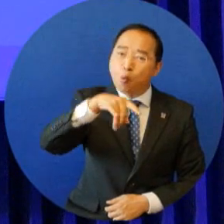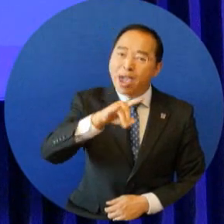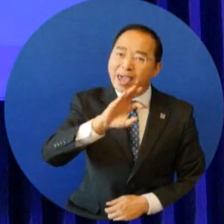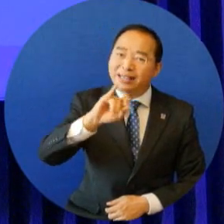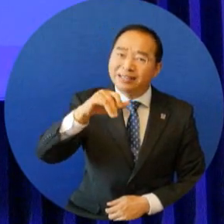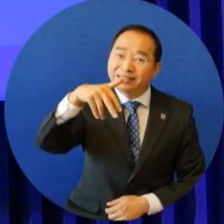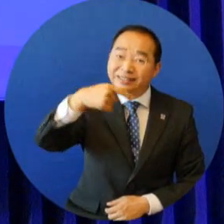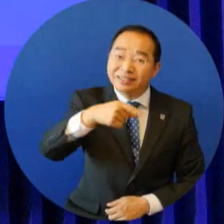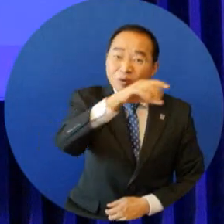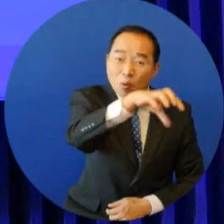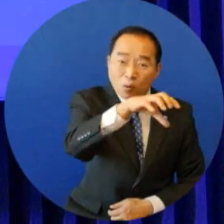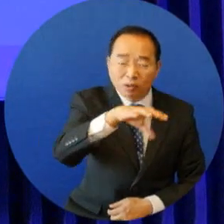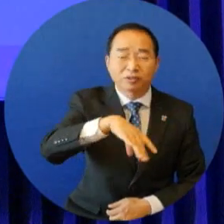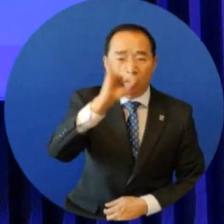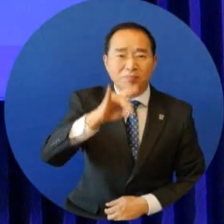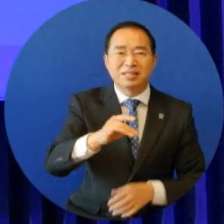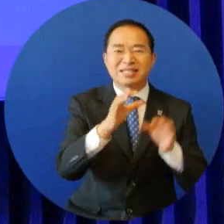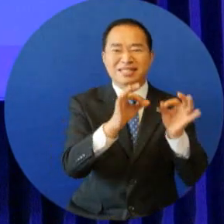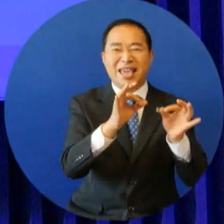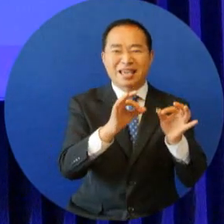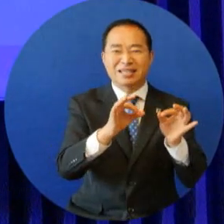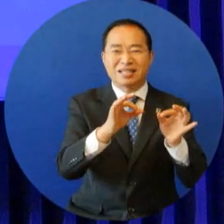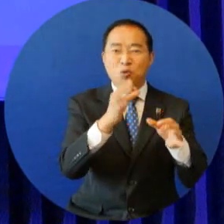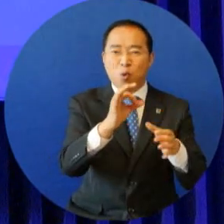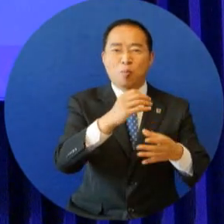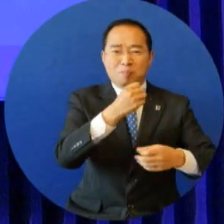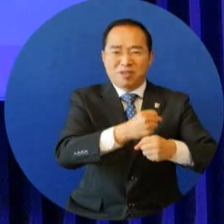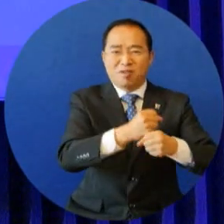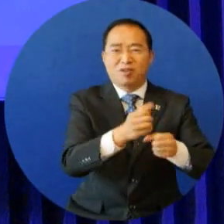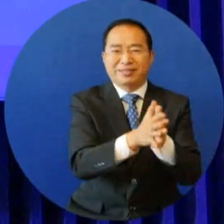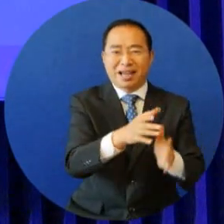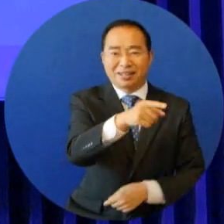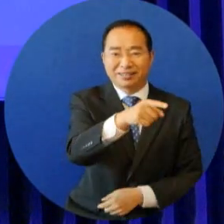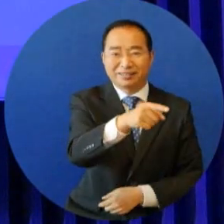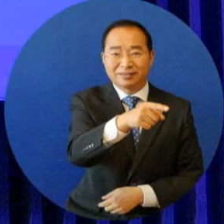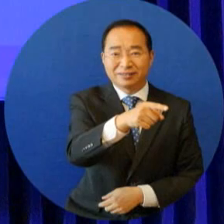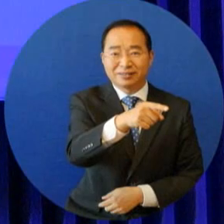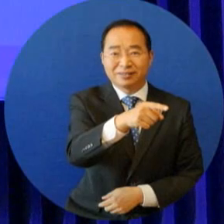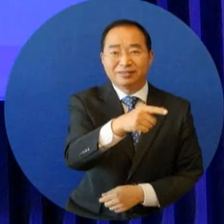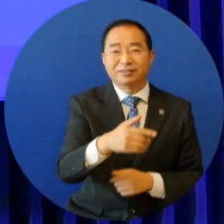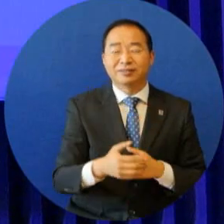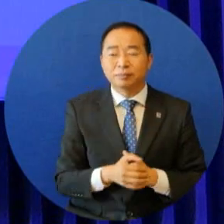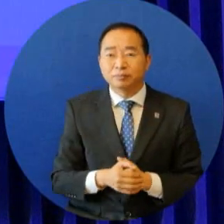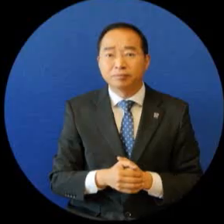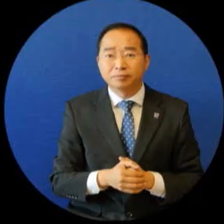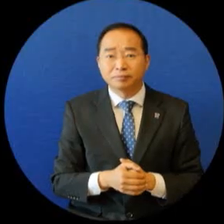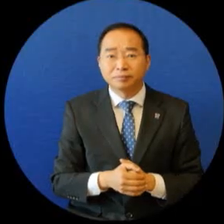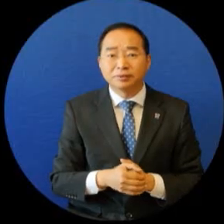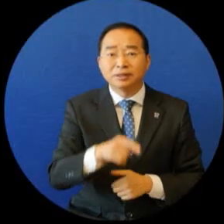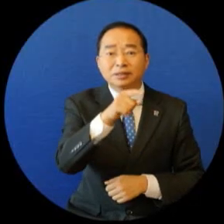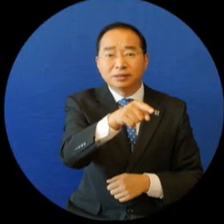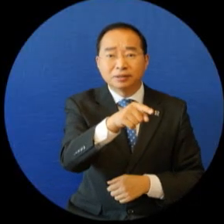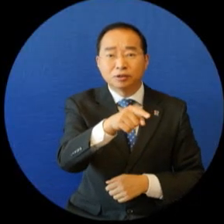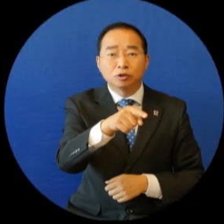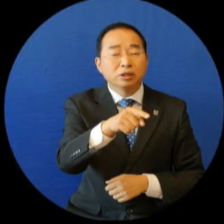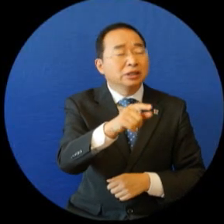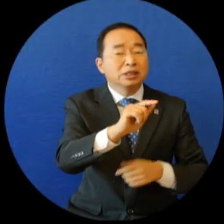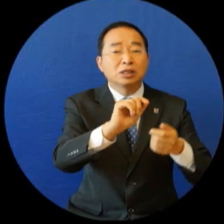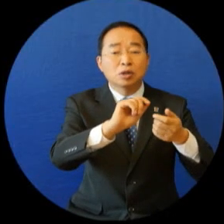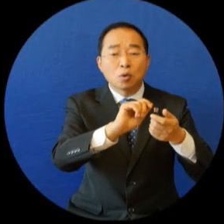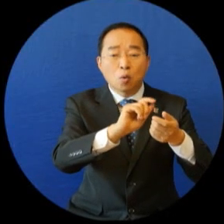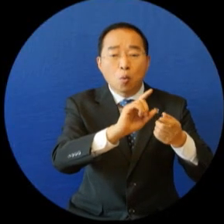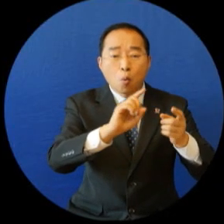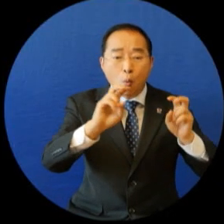은행권을 유대인들이 발권을 해요. 그리고 전쟁기금 모금기구를